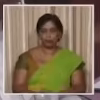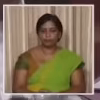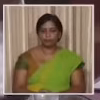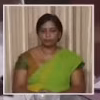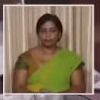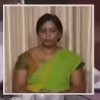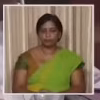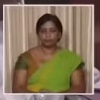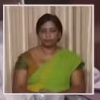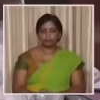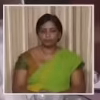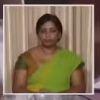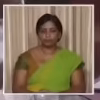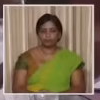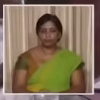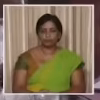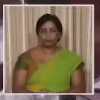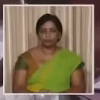ඔන්.